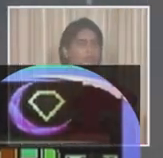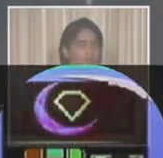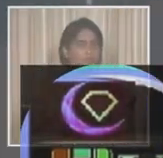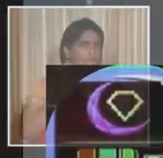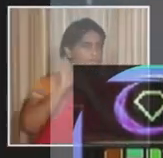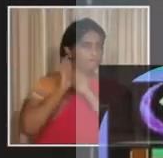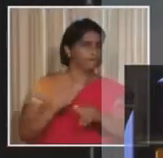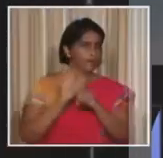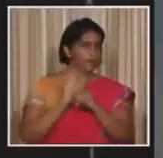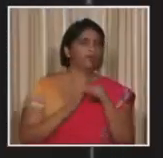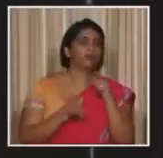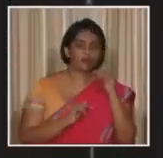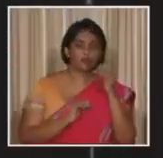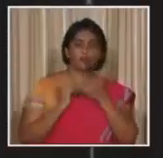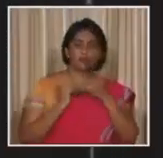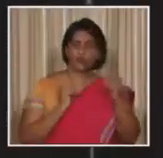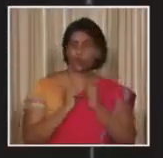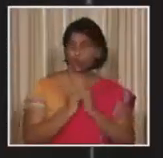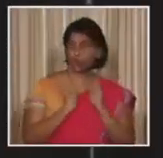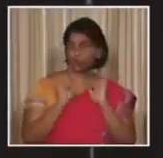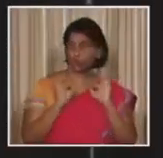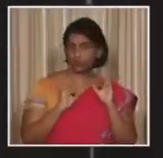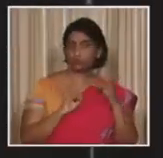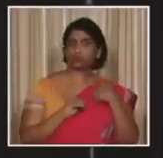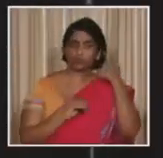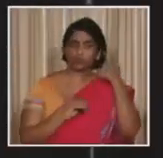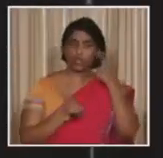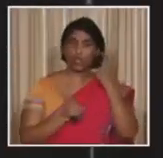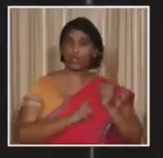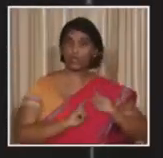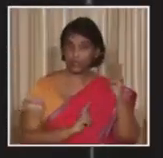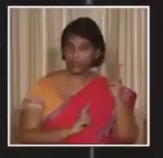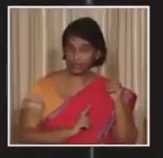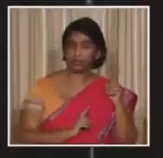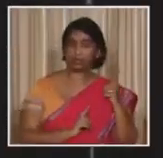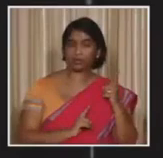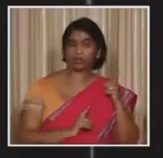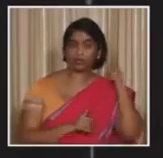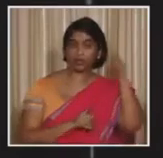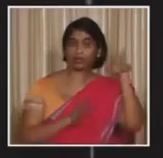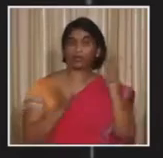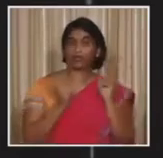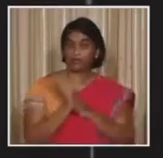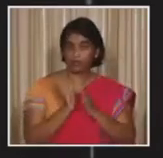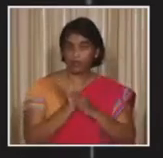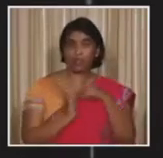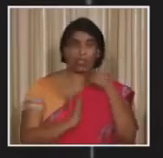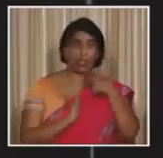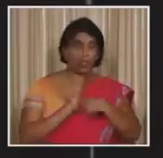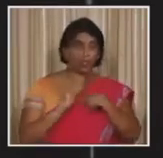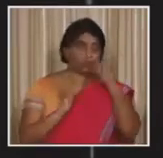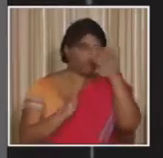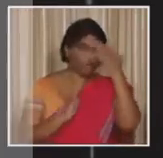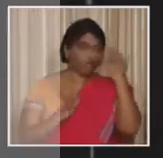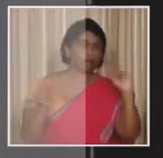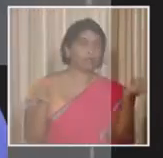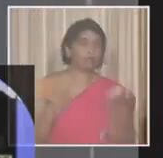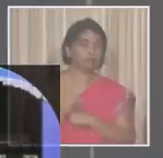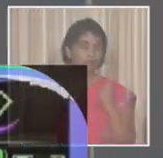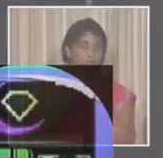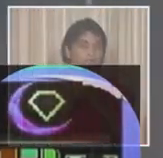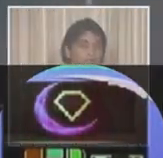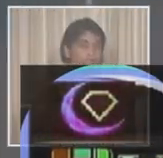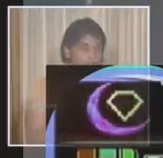බෞද්ධයෝ ලේච දාතියක් ලෙස හංවඩු වහන්නත් ඇත්ත වශයෙන්ම දැන් සූදානම් වෙලා තියෙනවා. අපි දන්නවා කැනඩාවේ බ්‍රැම්ටන් කියන